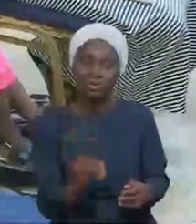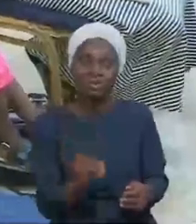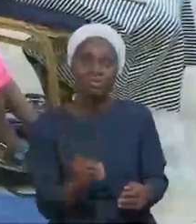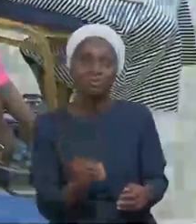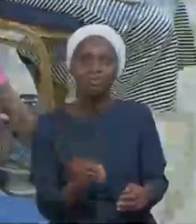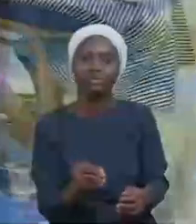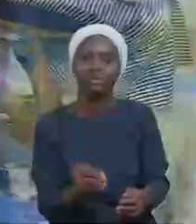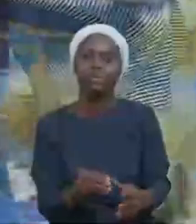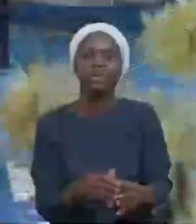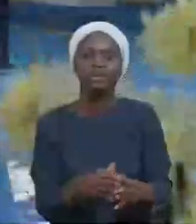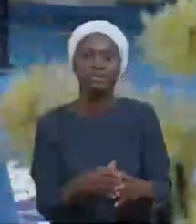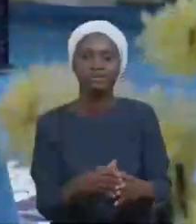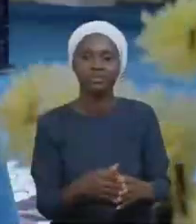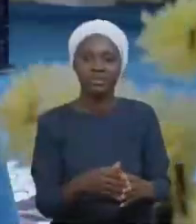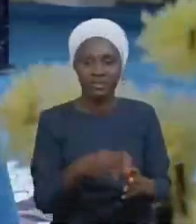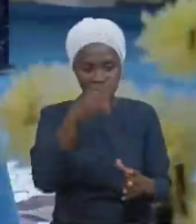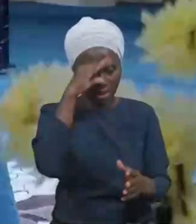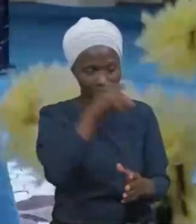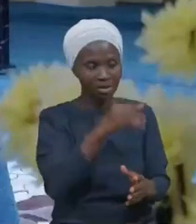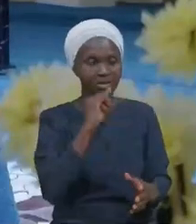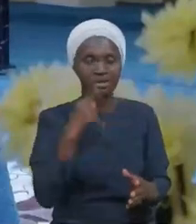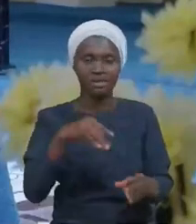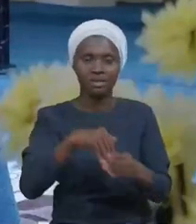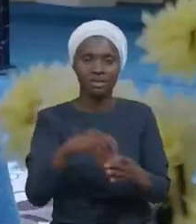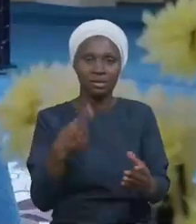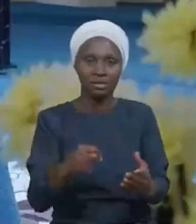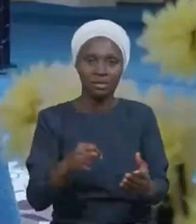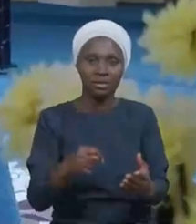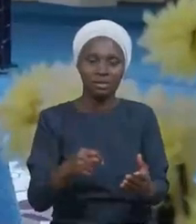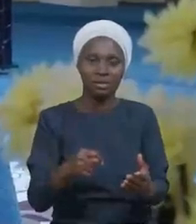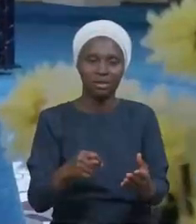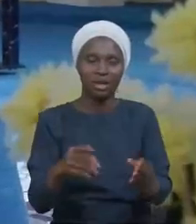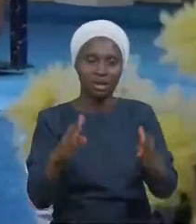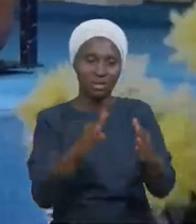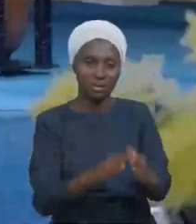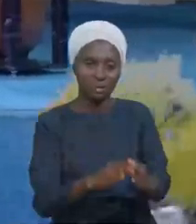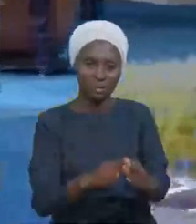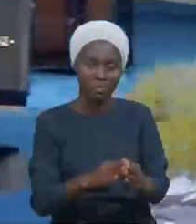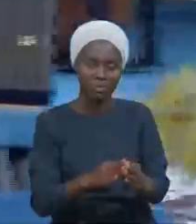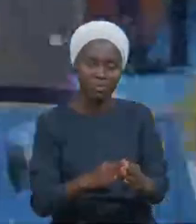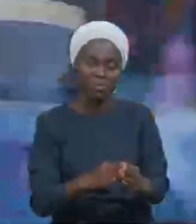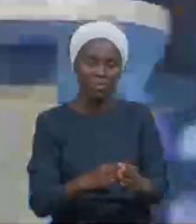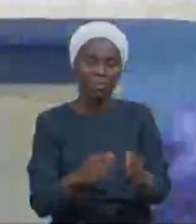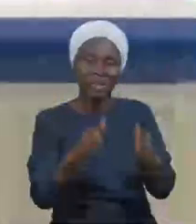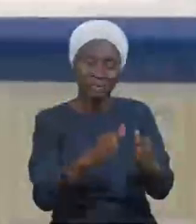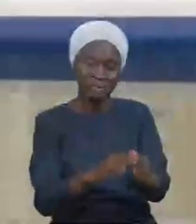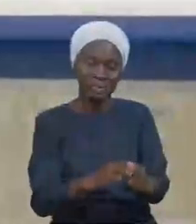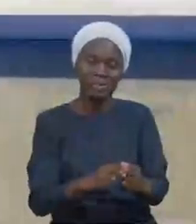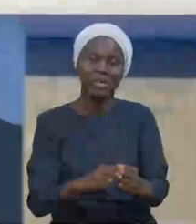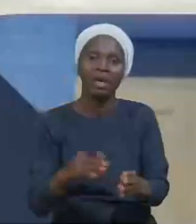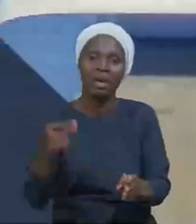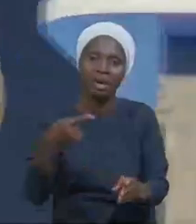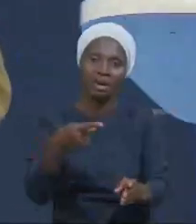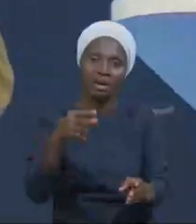le gang des aveugles. Et nous nous identifions par le type de manteau que nous